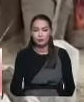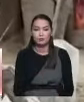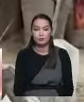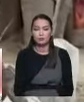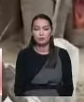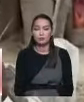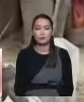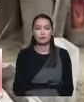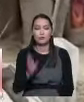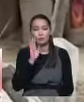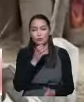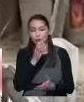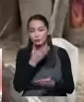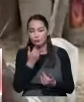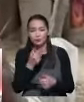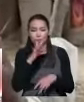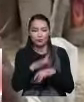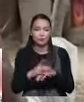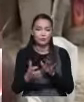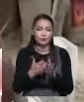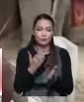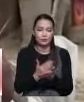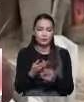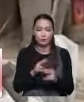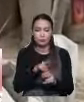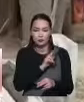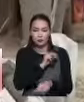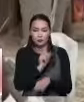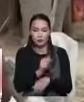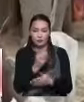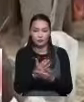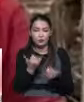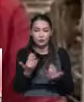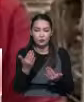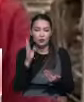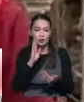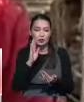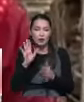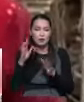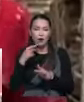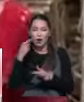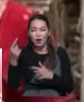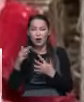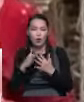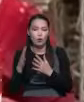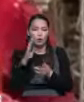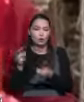Су тапшылығы қатты байқалады. Бірнеше ұңғыма жұмысын тоқтатқан. Әзірге ауыз суды алыс орналасқан ауылдардан әкеліп жүрміз. Басқа амалымыз